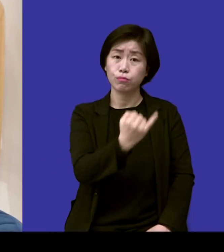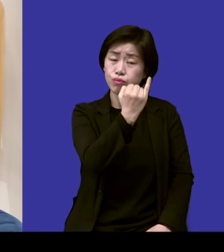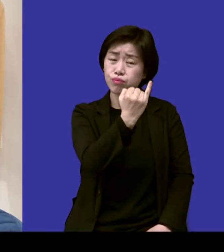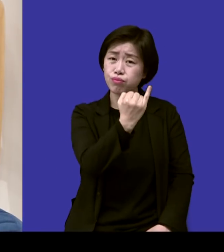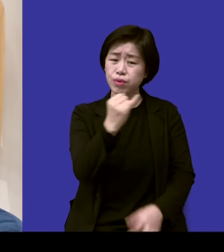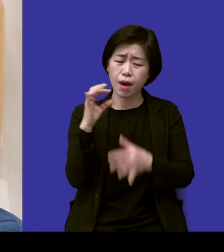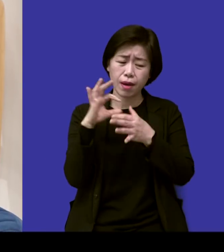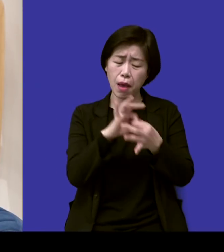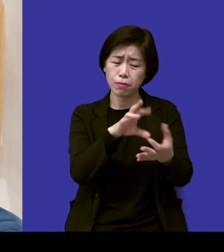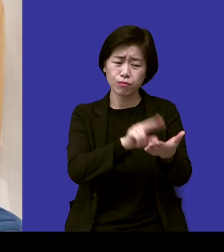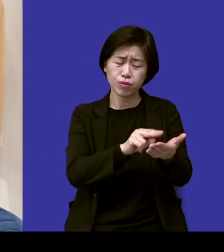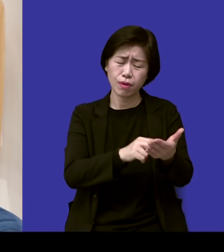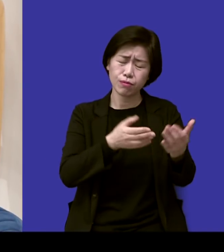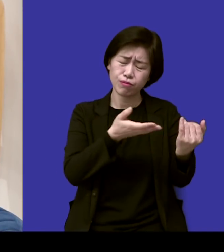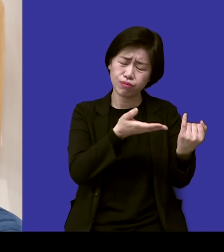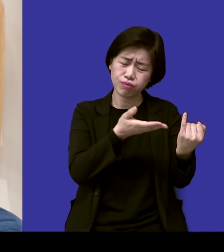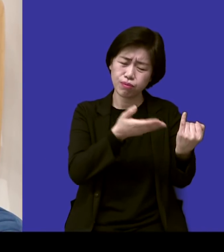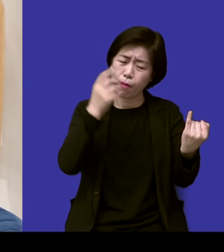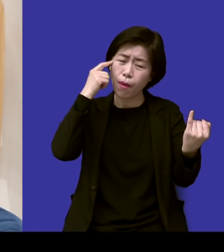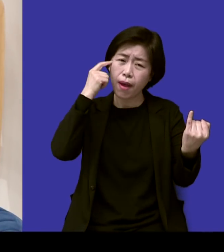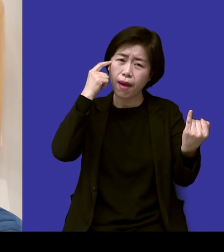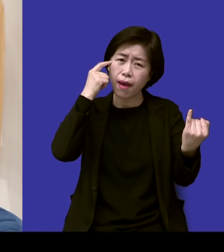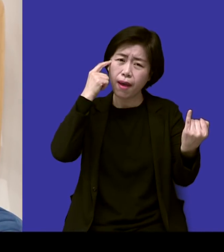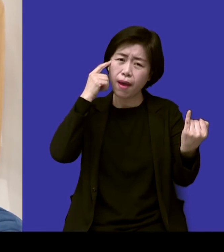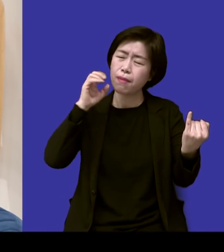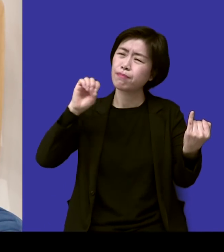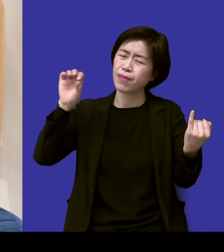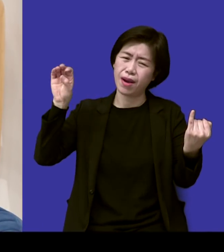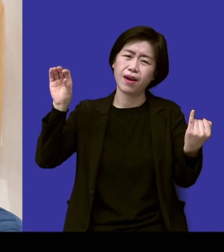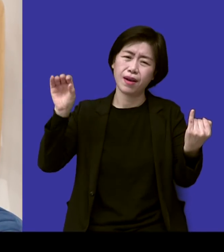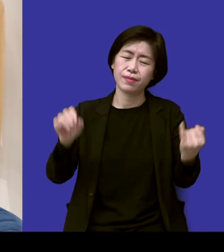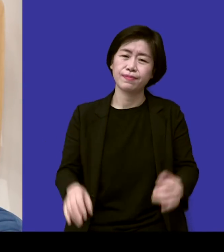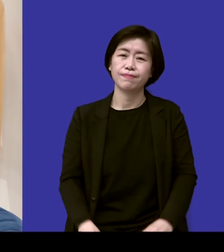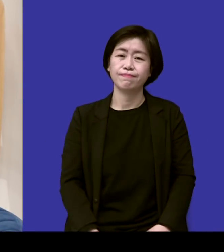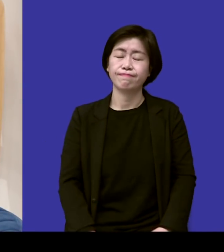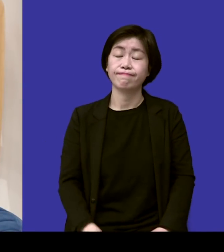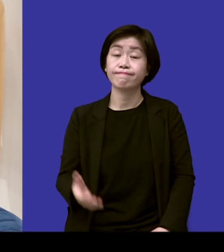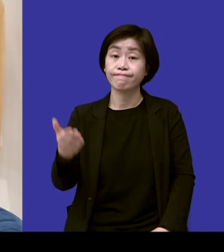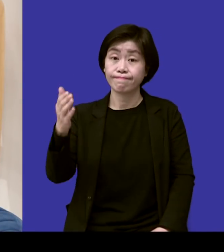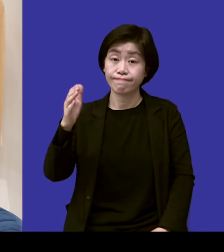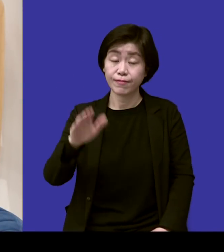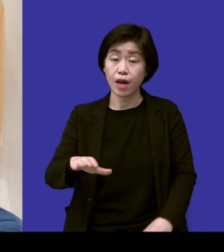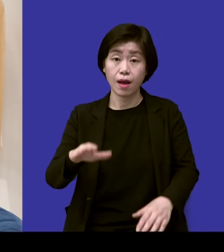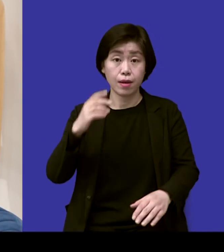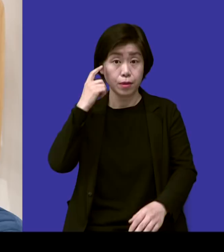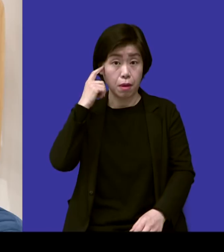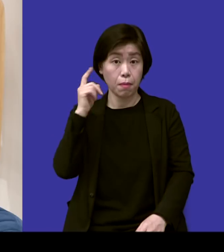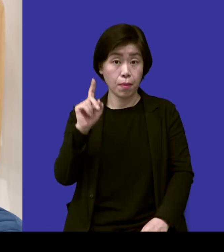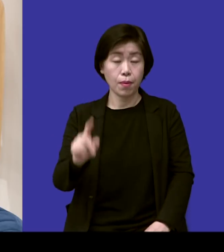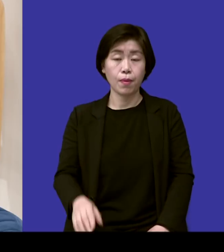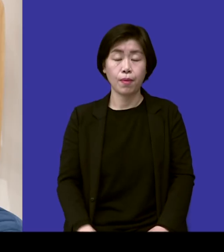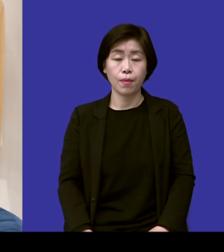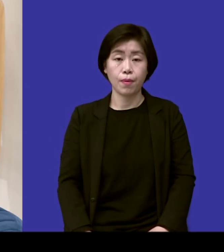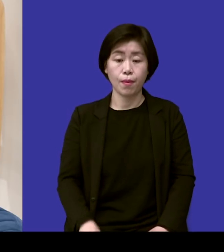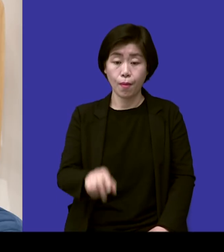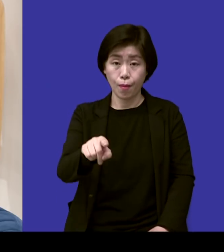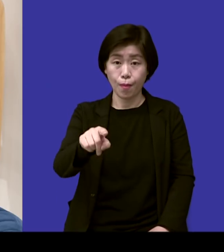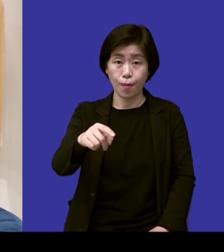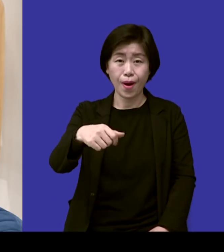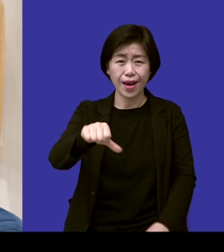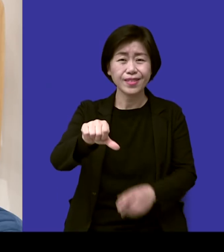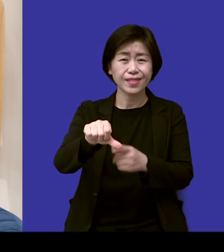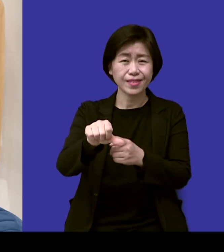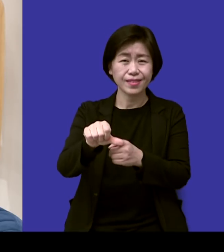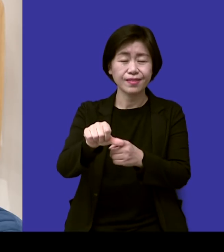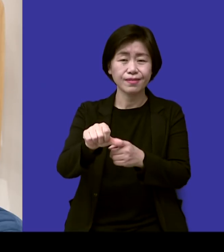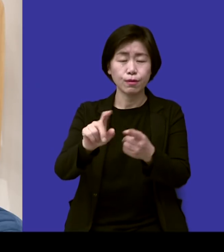계속 음. 이런 시련을 줄까 했는데 이 선우의 기도를 하면은 하나님이 걱정하지 말라는 응답을 늘